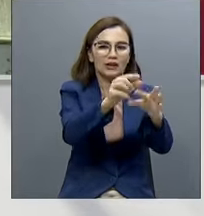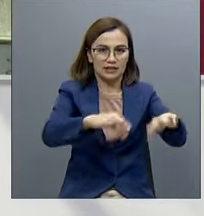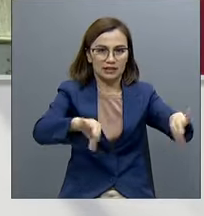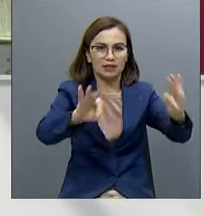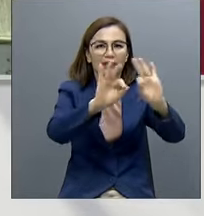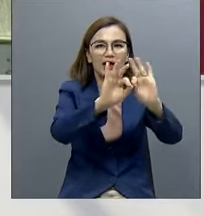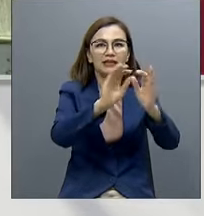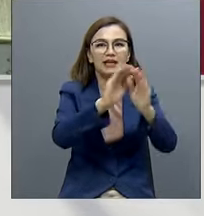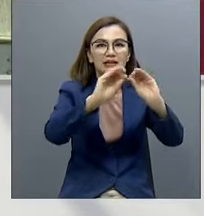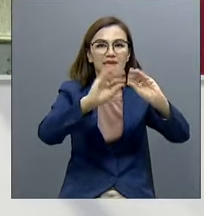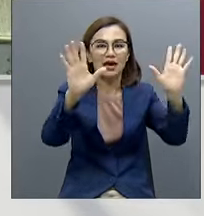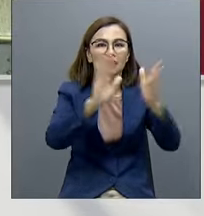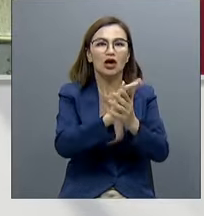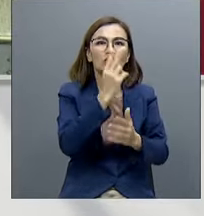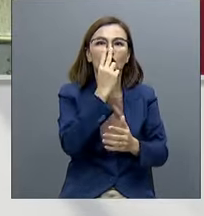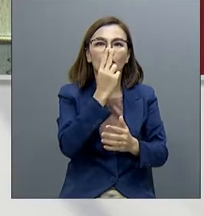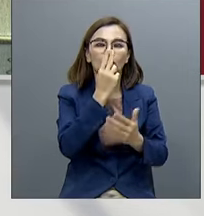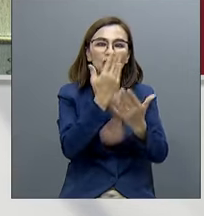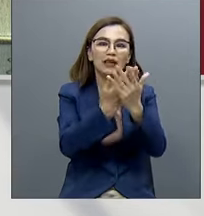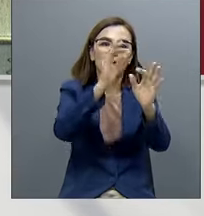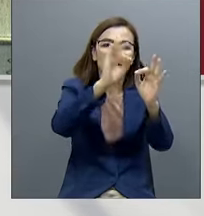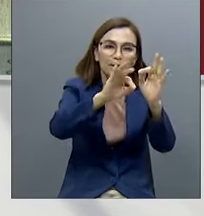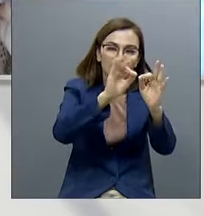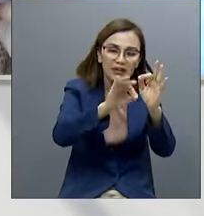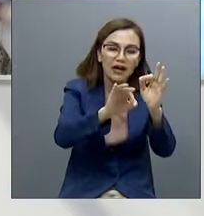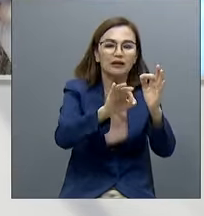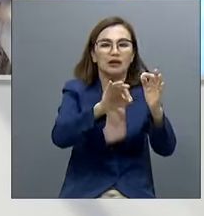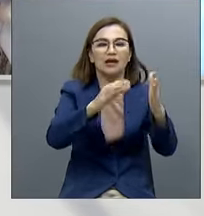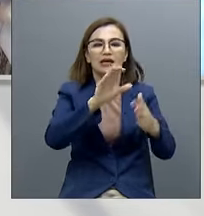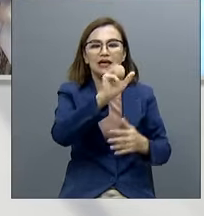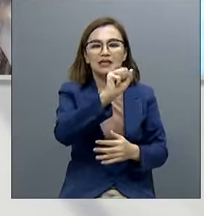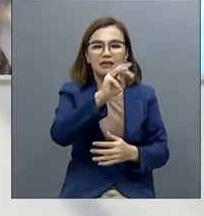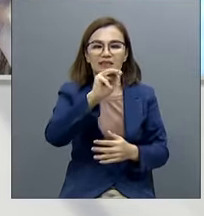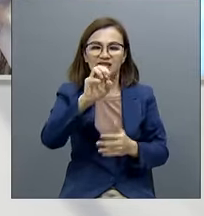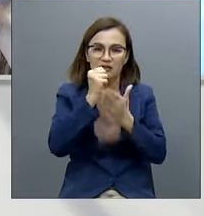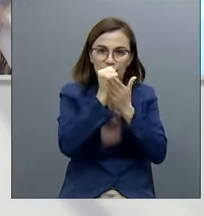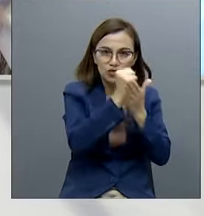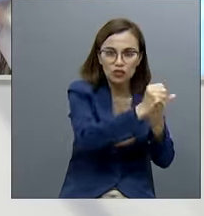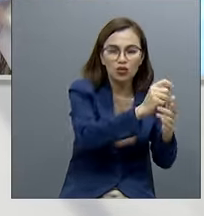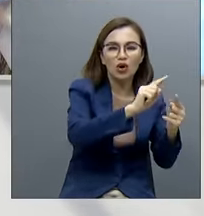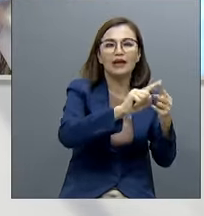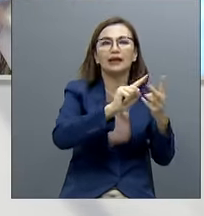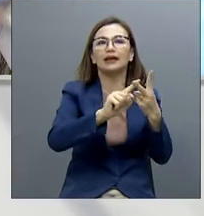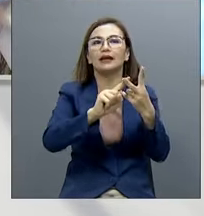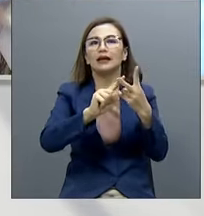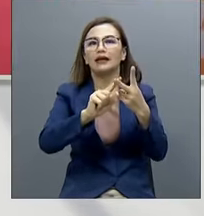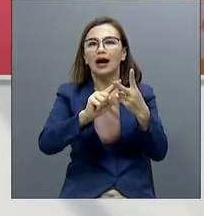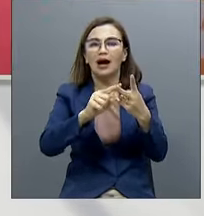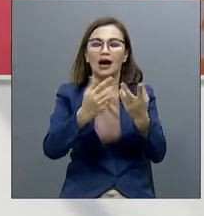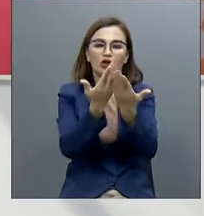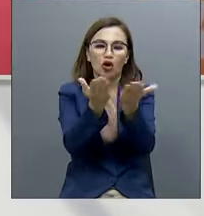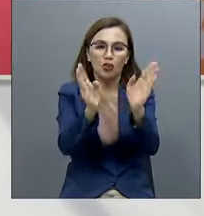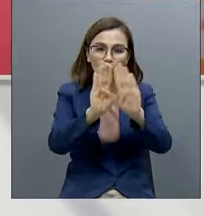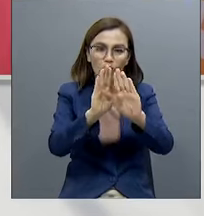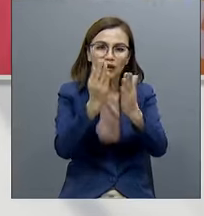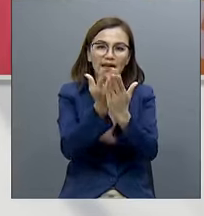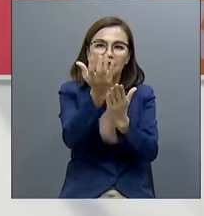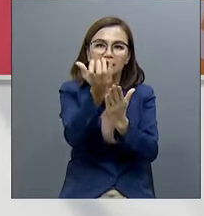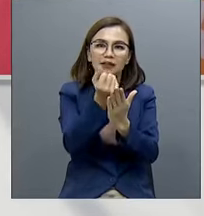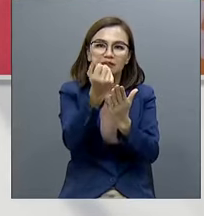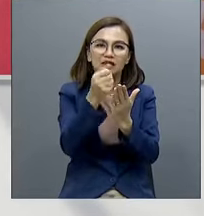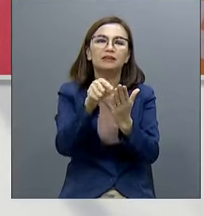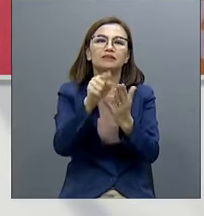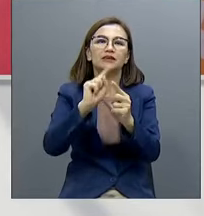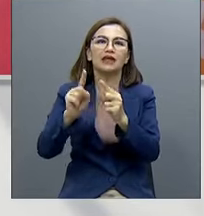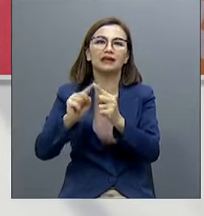เพิ่มสภาพคล่องแล้วก็ลดต้นทุนทางการเงินให้กับธุรกิจ smeการเร่งดำเนินการปรับโครงสร้างหนี้ครัวเรือนแล้วก็เร่งร้าดกระบวนการปรับ